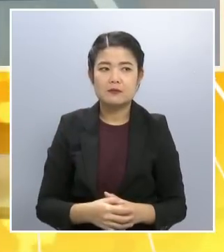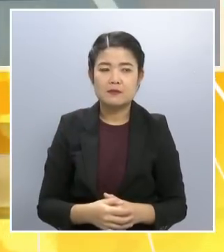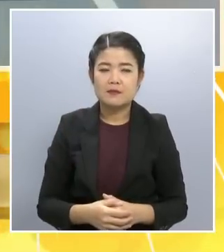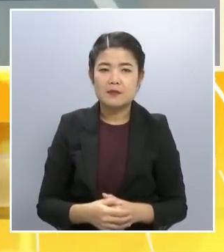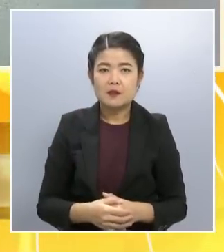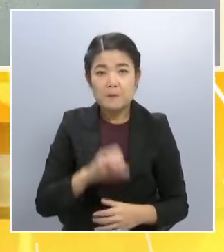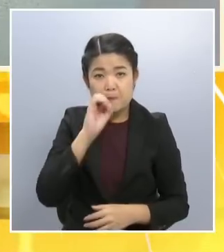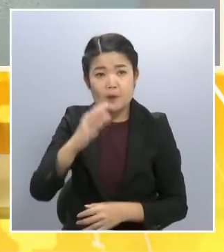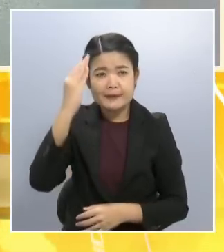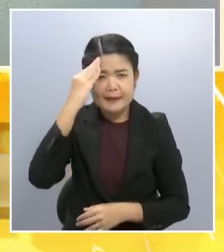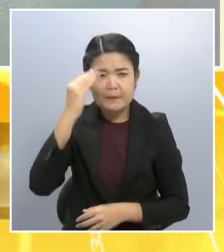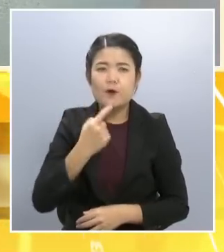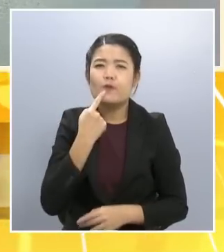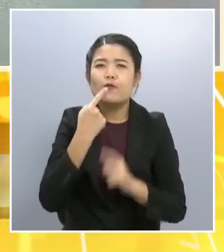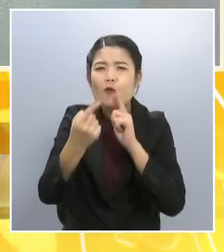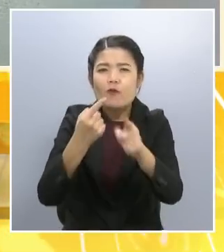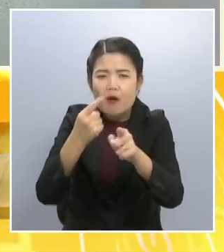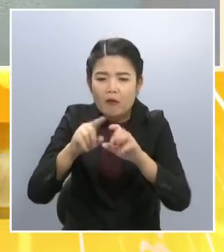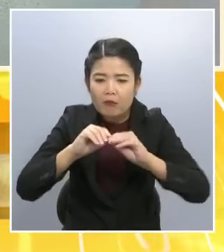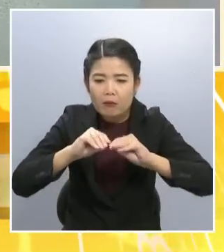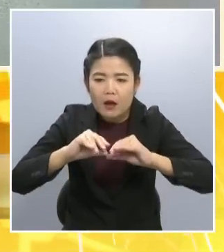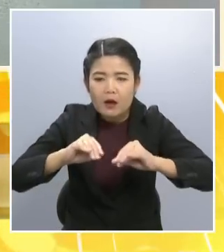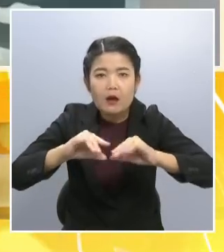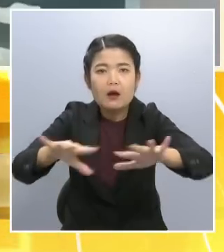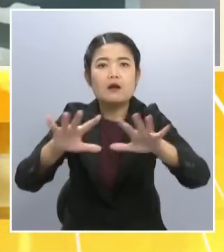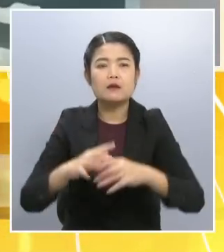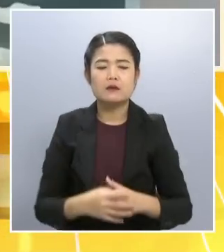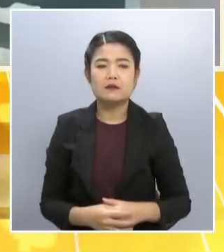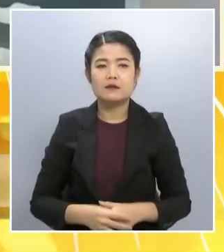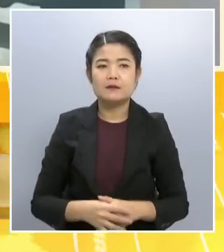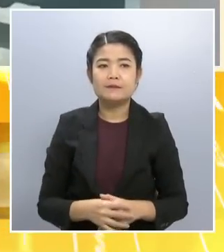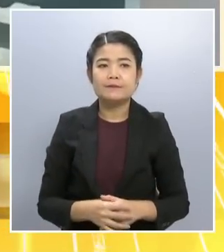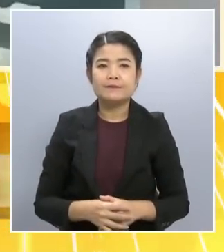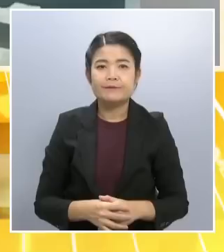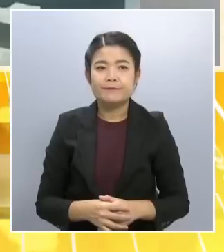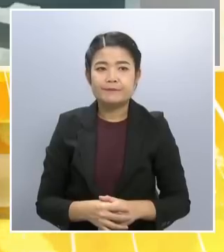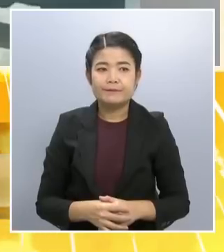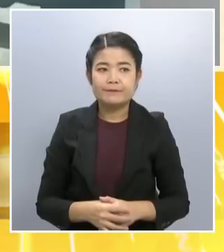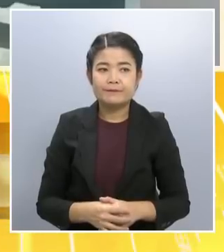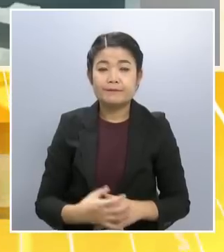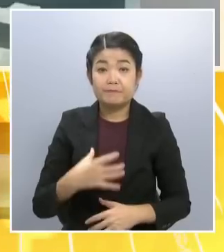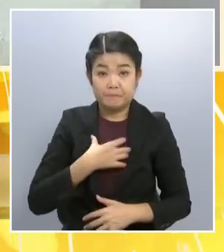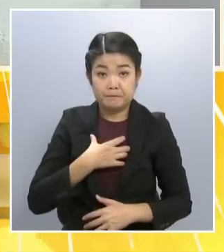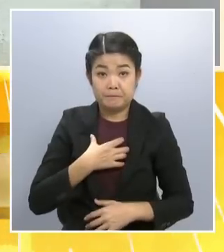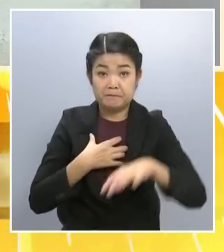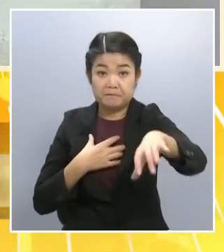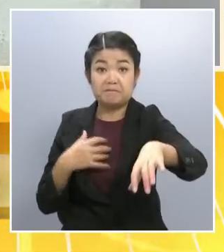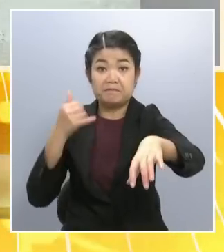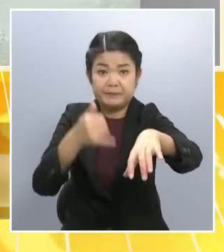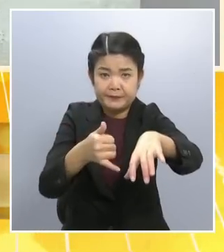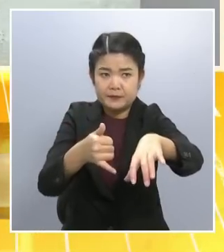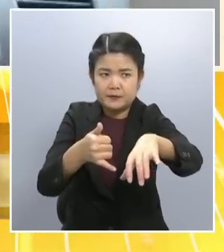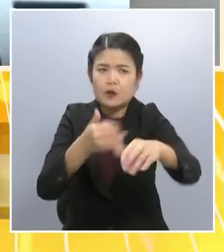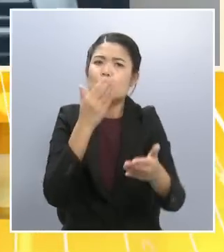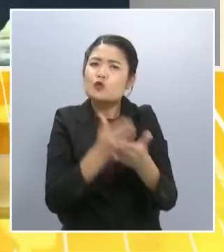เป็นเรื่องร้องเรียนแล้วก็คือพาขึ้นมาอย่างที่ว่าคือเขาต้องการจะไปจดหมายมาจอดทำไมขายถั่ว